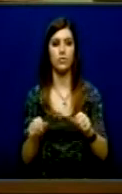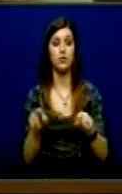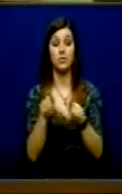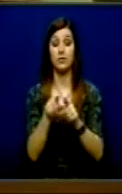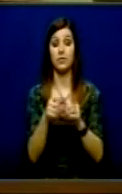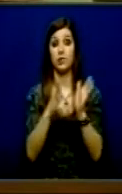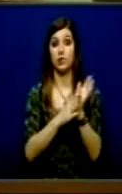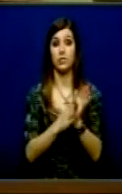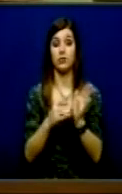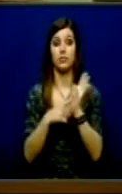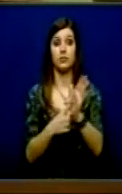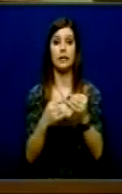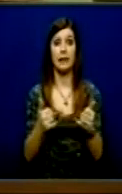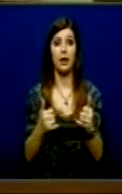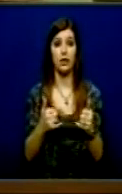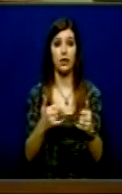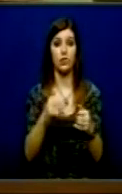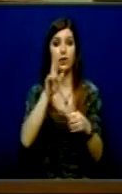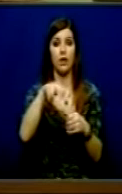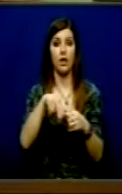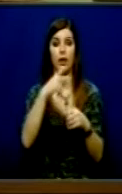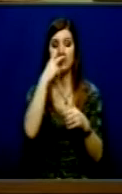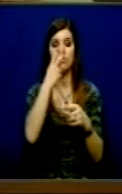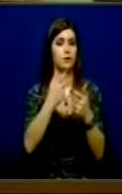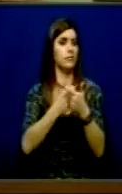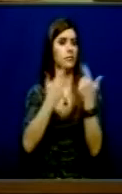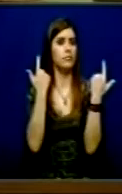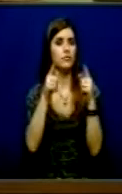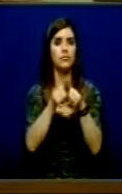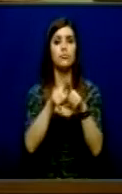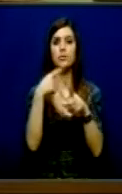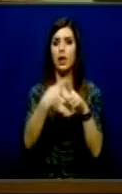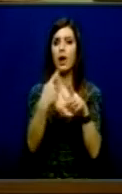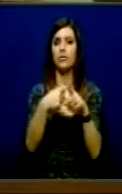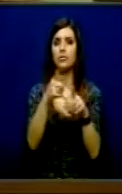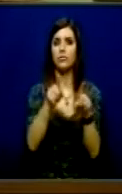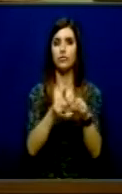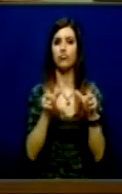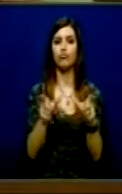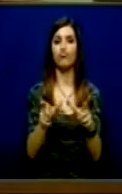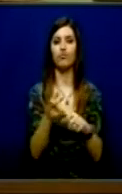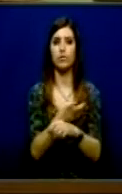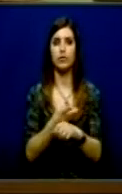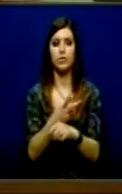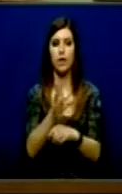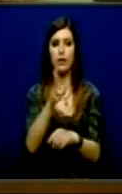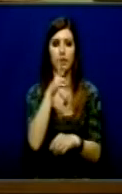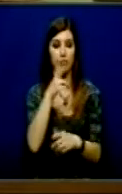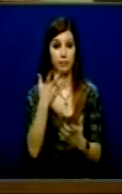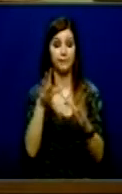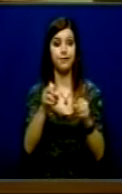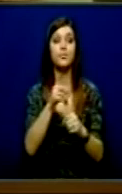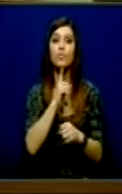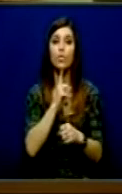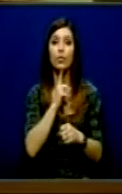eklatant e që e kemi në praktik, që tregon qartë qëllimin kolonizator të Serbisë përmes instalimit të strukturës shtetërore dhe masave të dhunshme, është